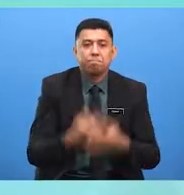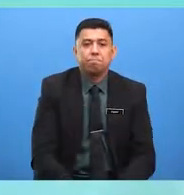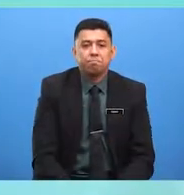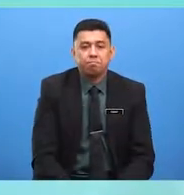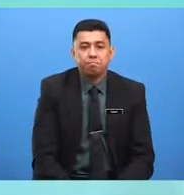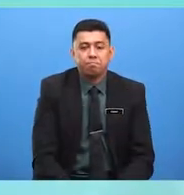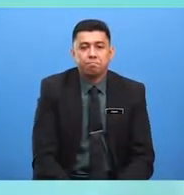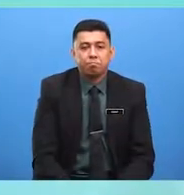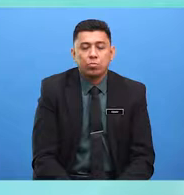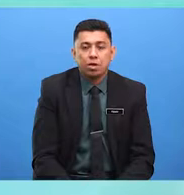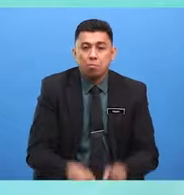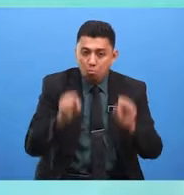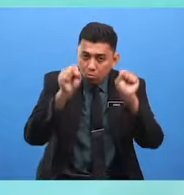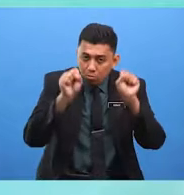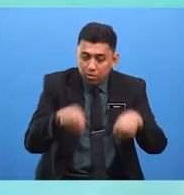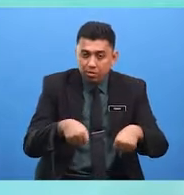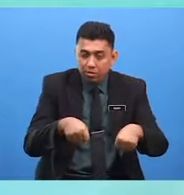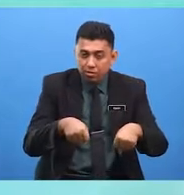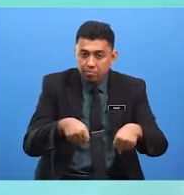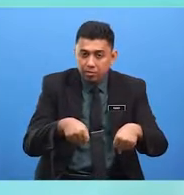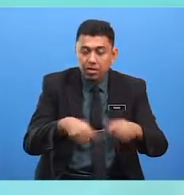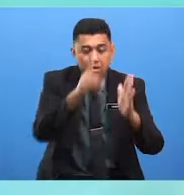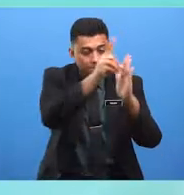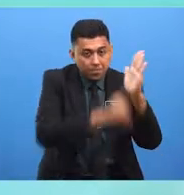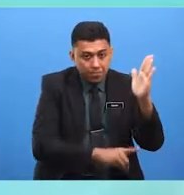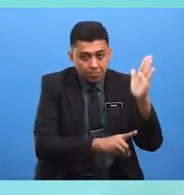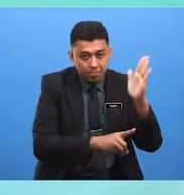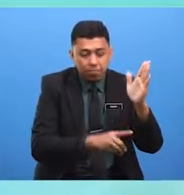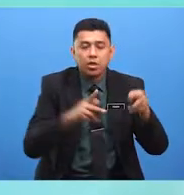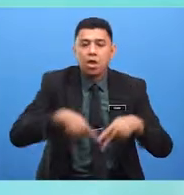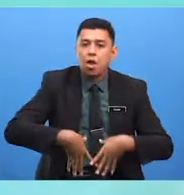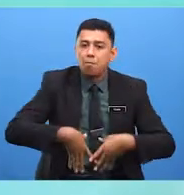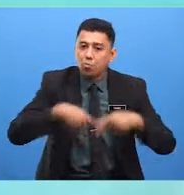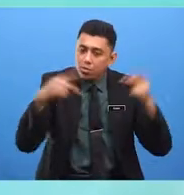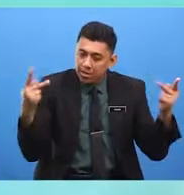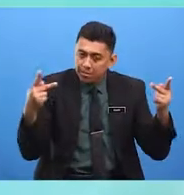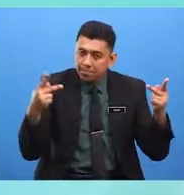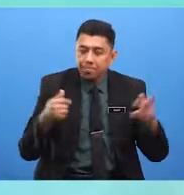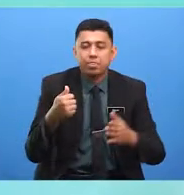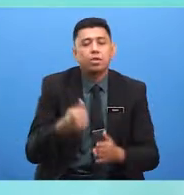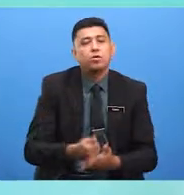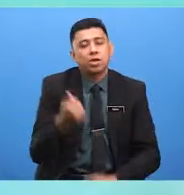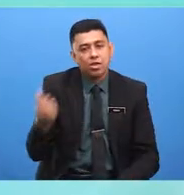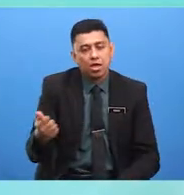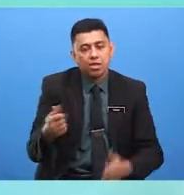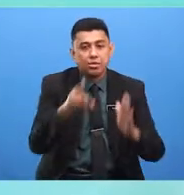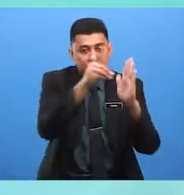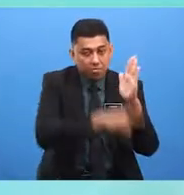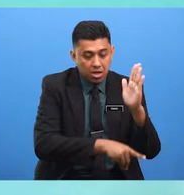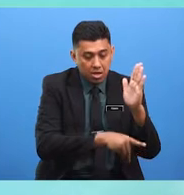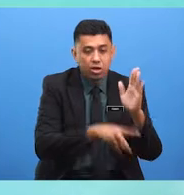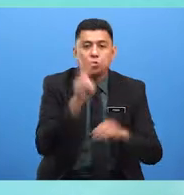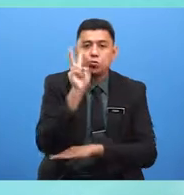ini akan membolehkan kemelesetan ekonomi dapat dipulihkan alat dasar keuangan yang kedua ialah